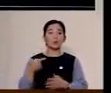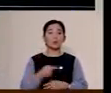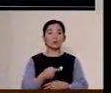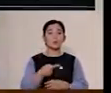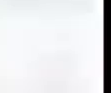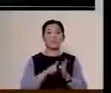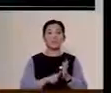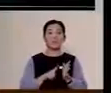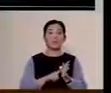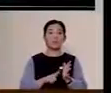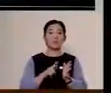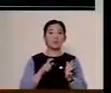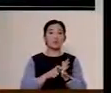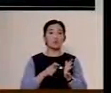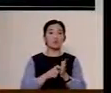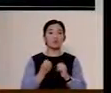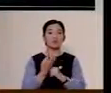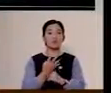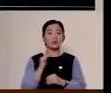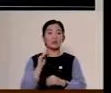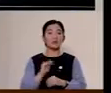В следующем